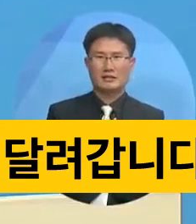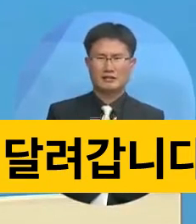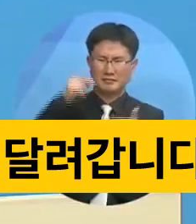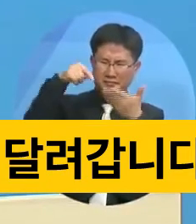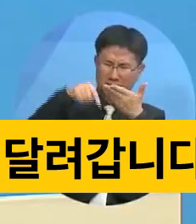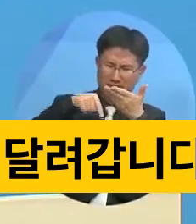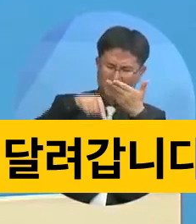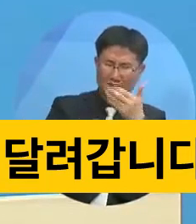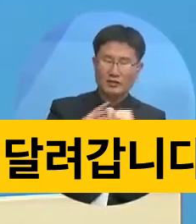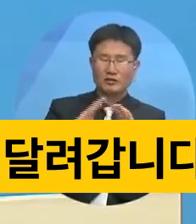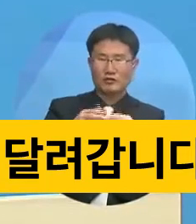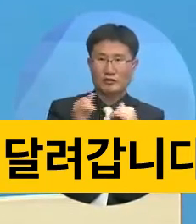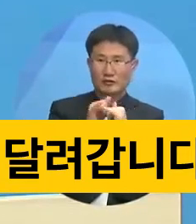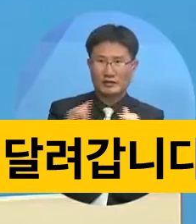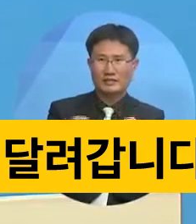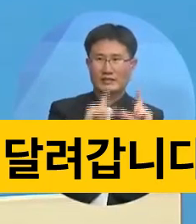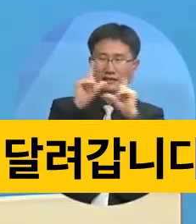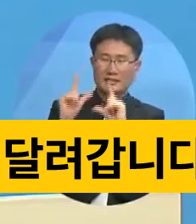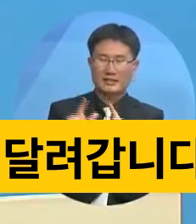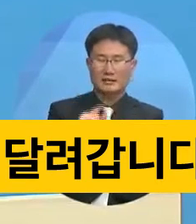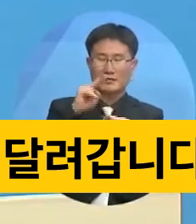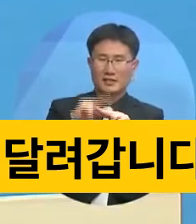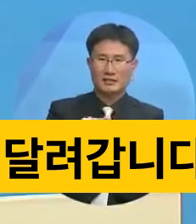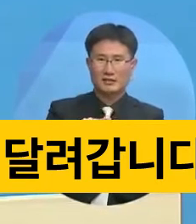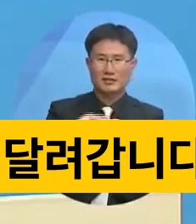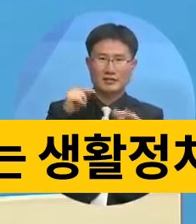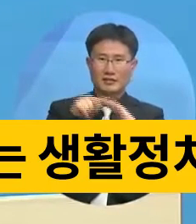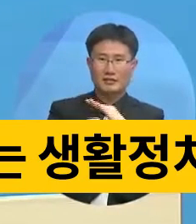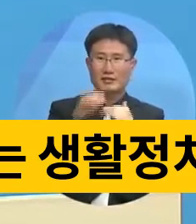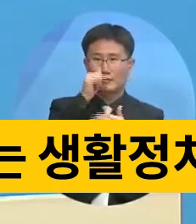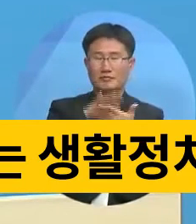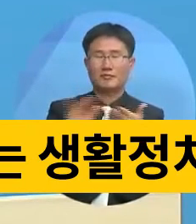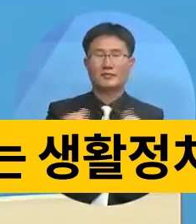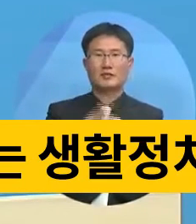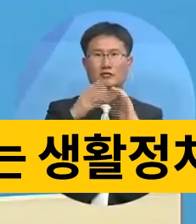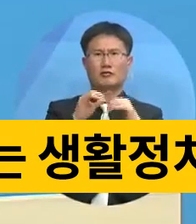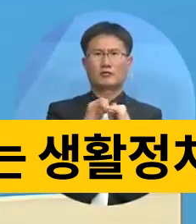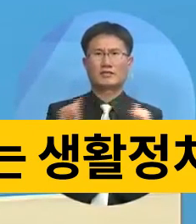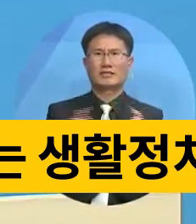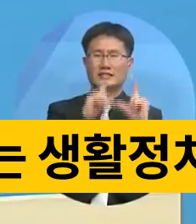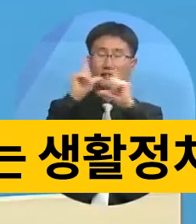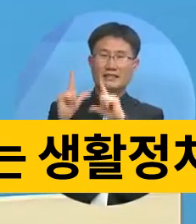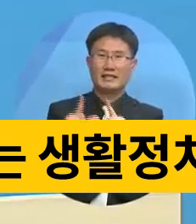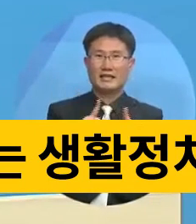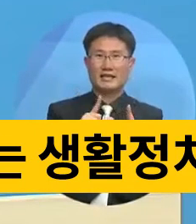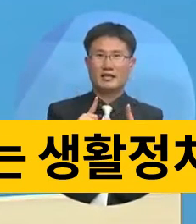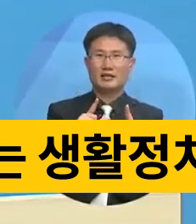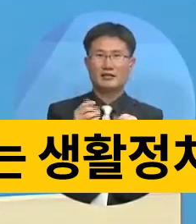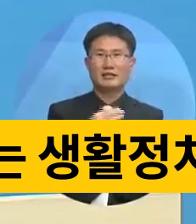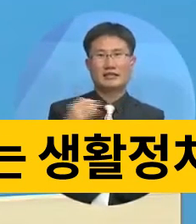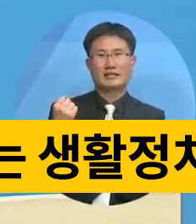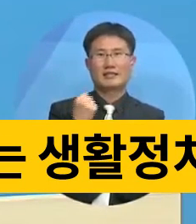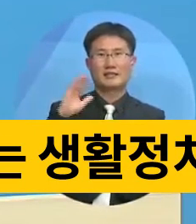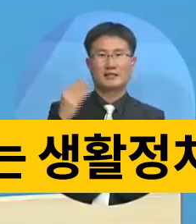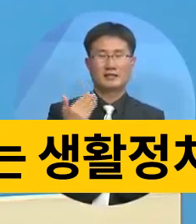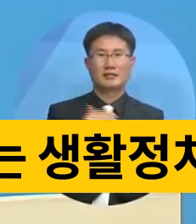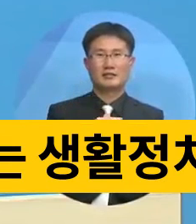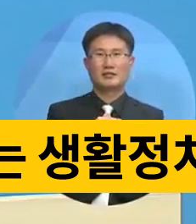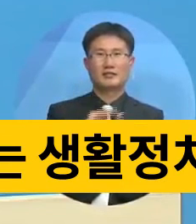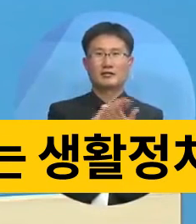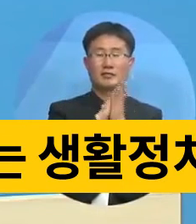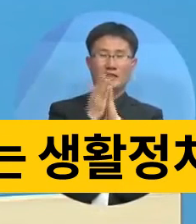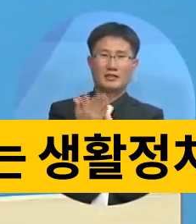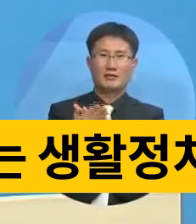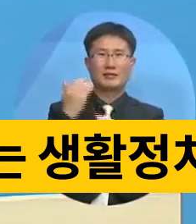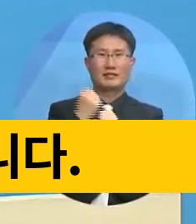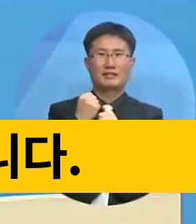아래로 국민들의 삶의 현장으로 달려갑니다. 국민들의 삶의 힘이 되는 변화를